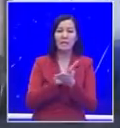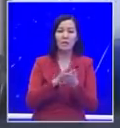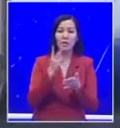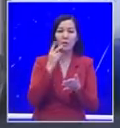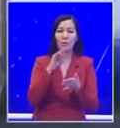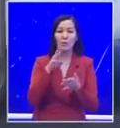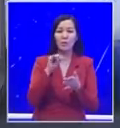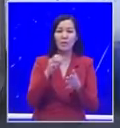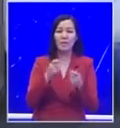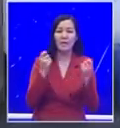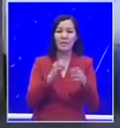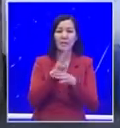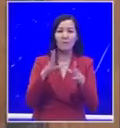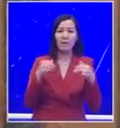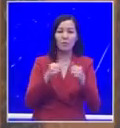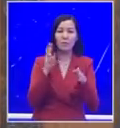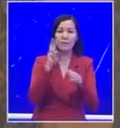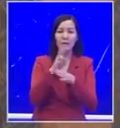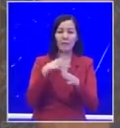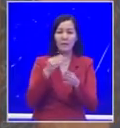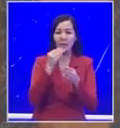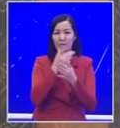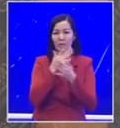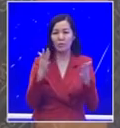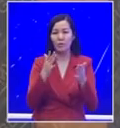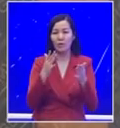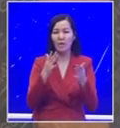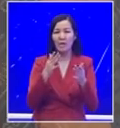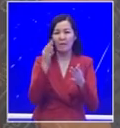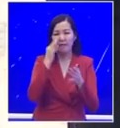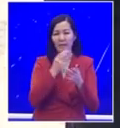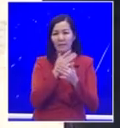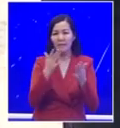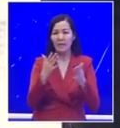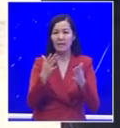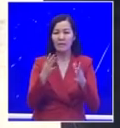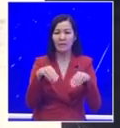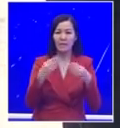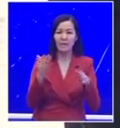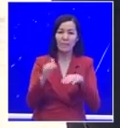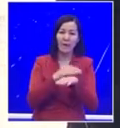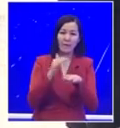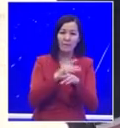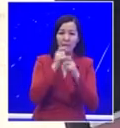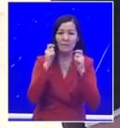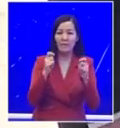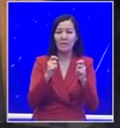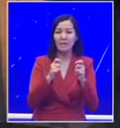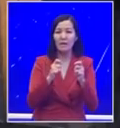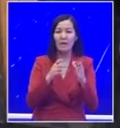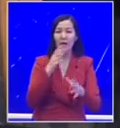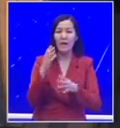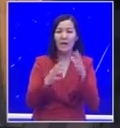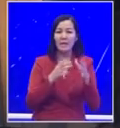саяжайындағы аз қамтылған отбасыларға да барды. Азық түлік қан кәмпиттерін таратып, бауырмалдықтарын танытты. Күл әлемді шулатқан